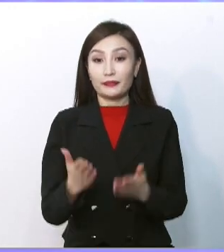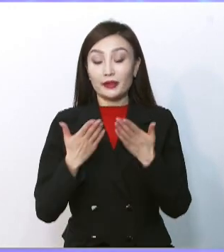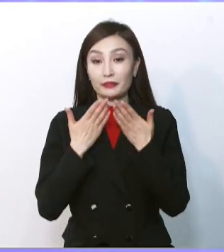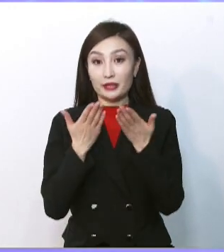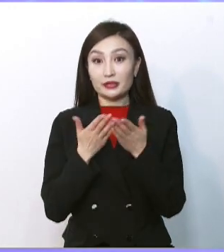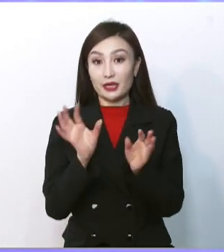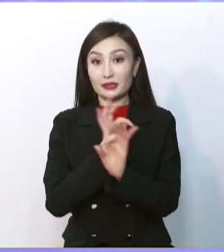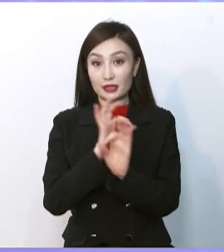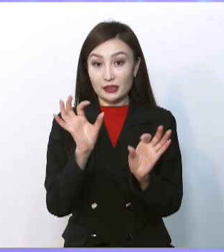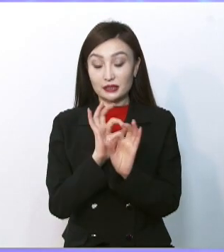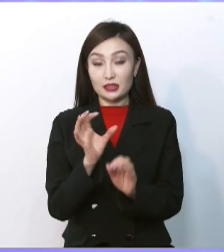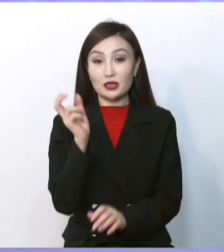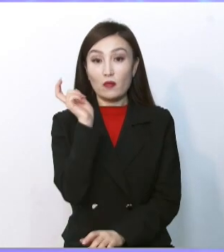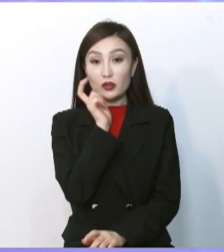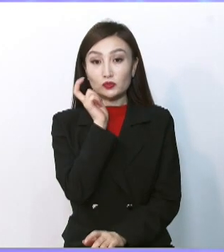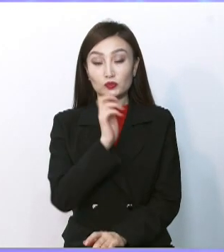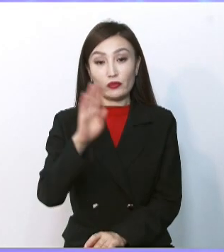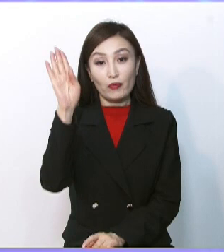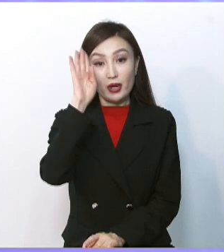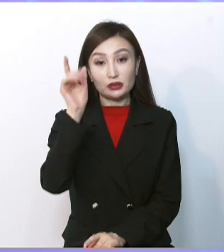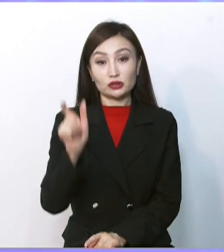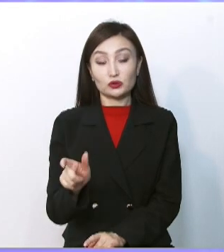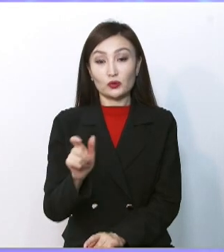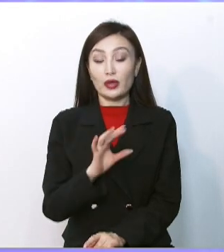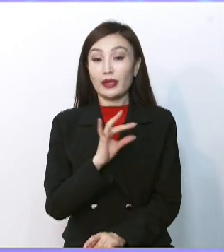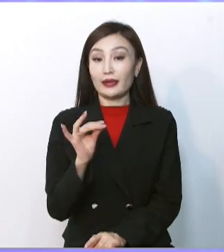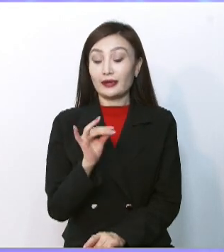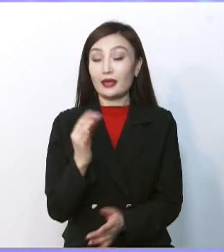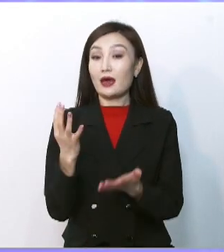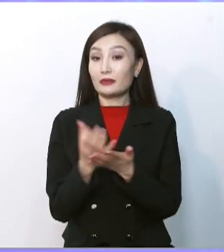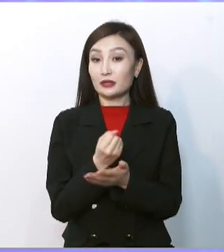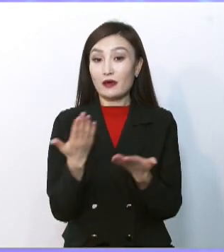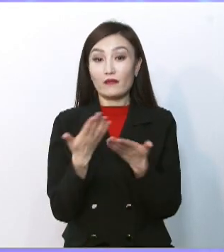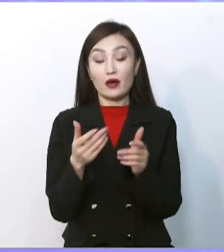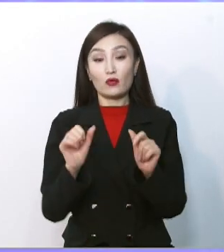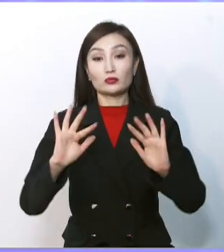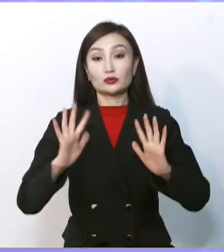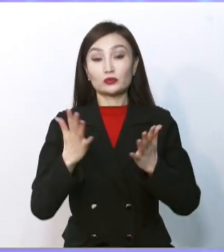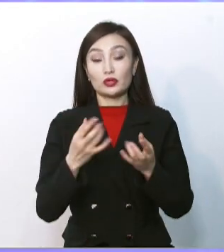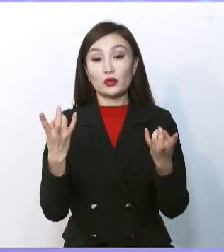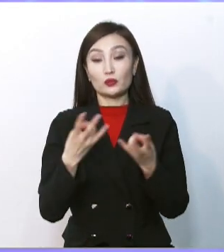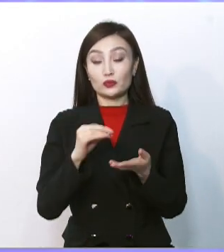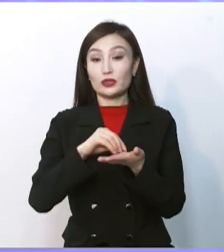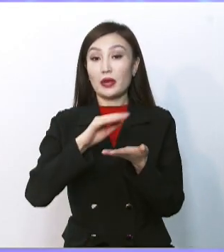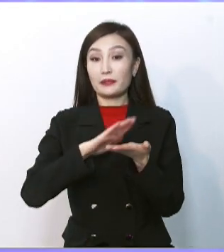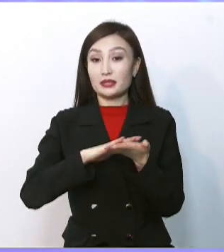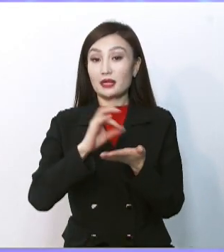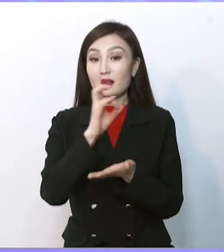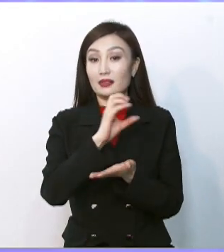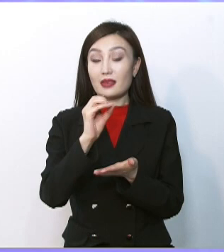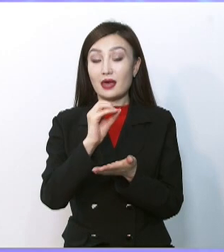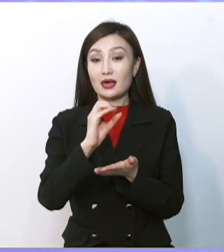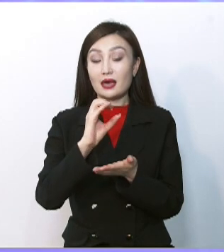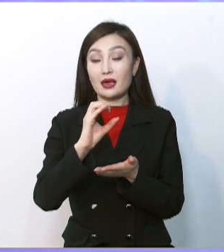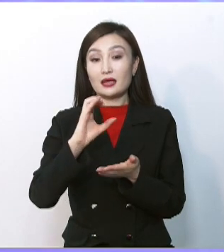Прочитайте рассказ про скучного мальчишку и определите, в каком случае нужно писать «не» с